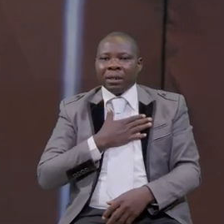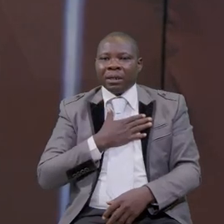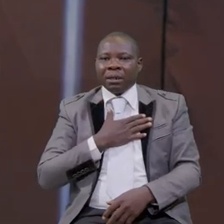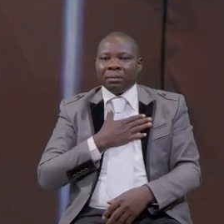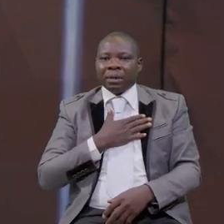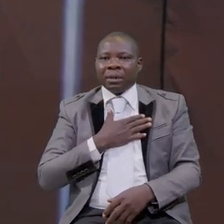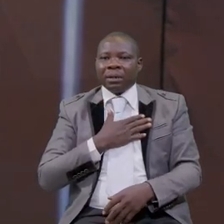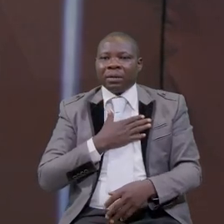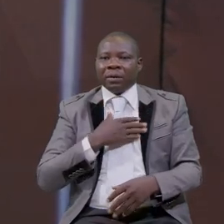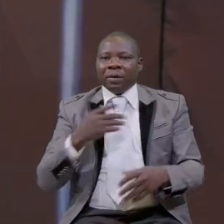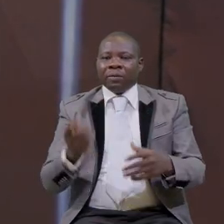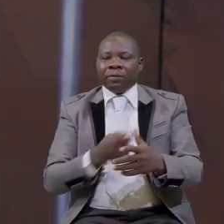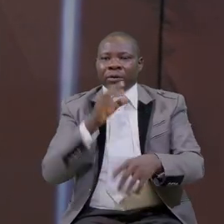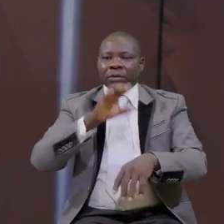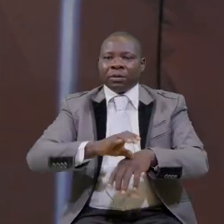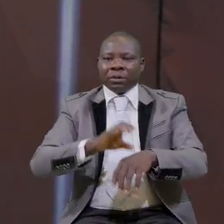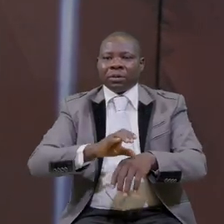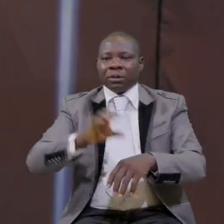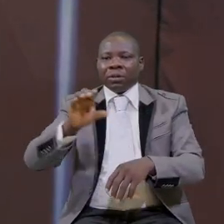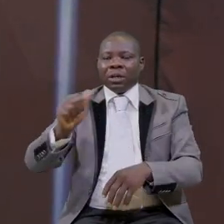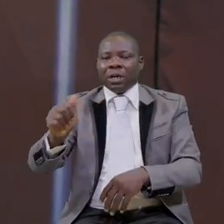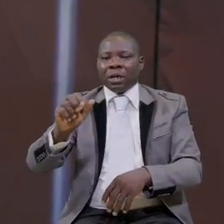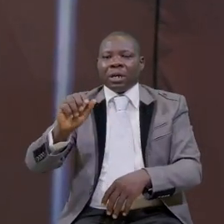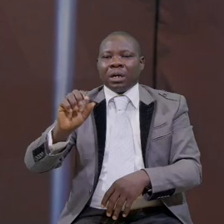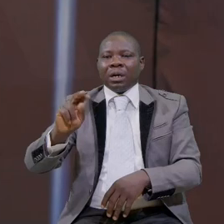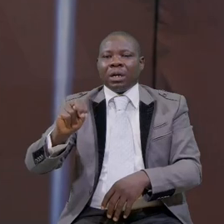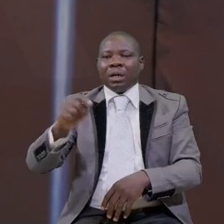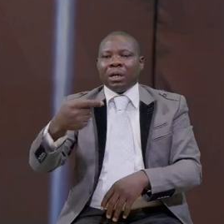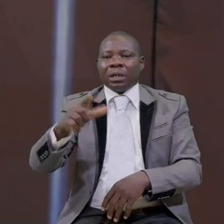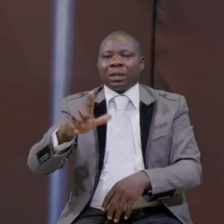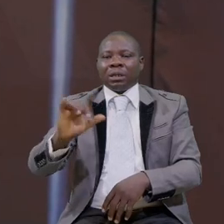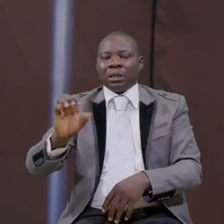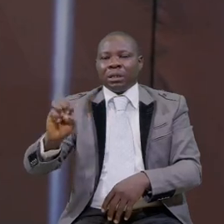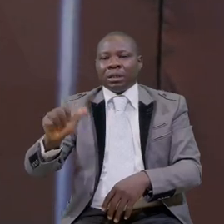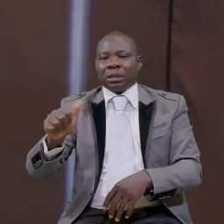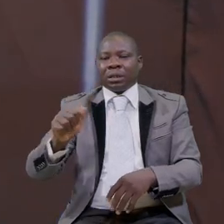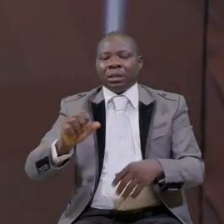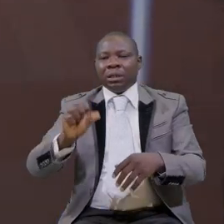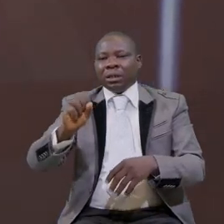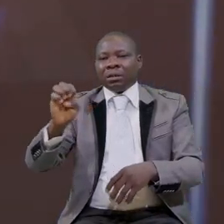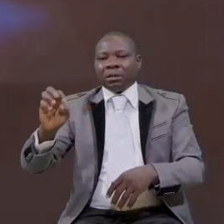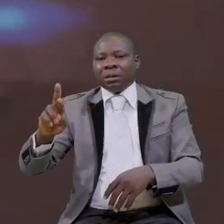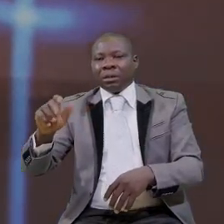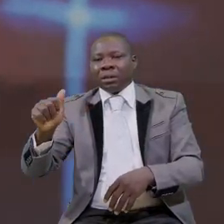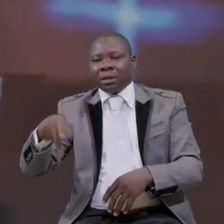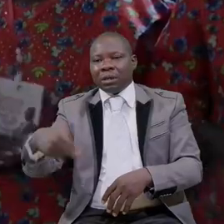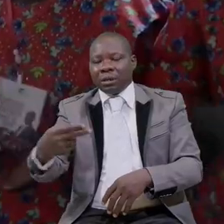c'est ma troisième église, l'anglicane Chérubim, maintenant vie profonde.